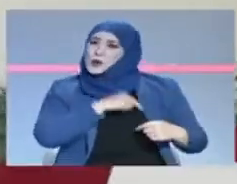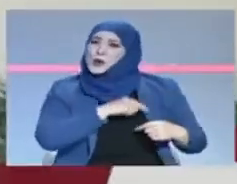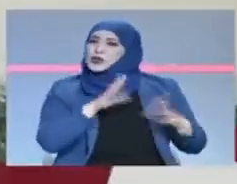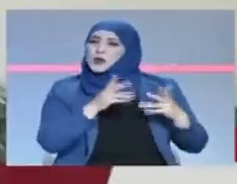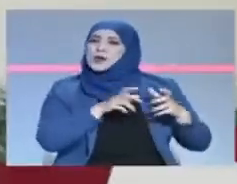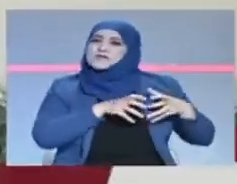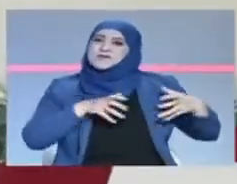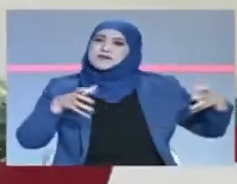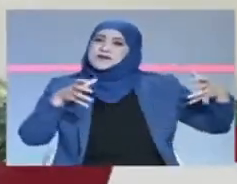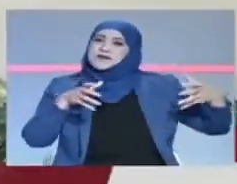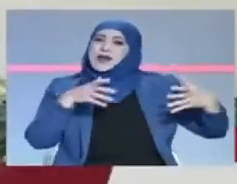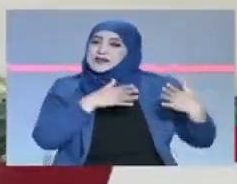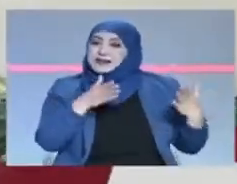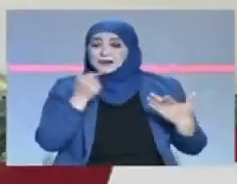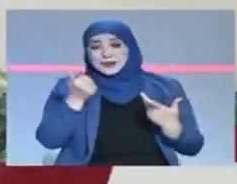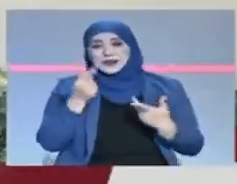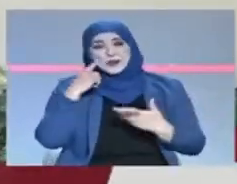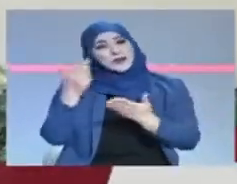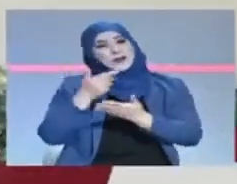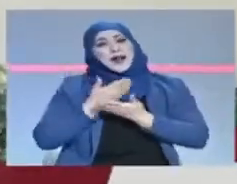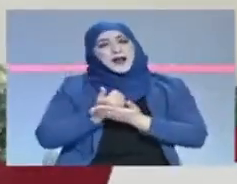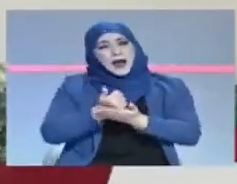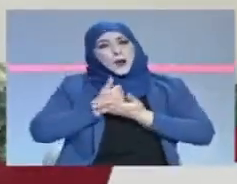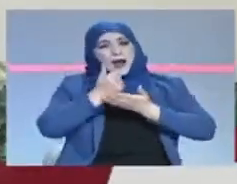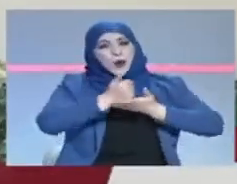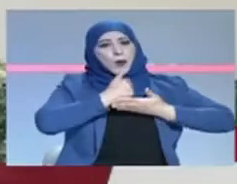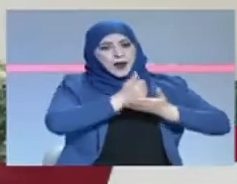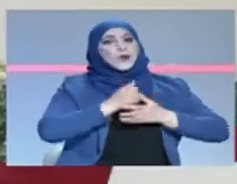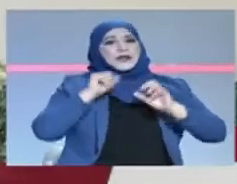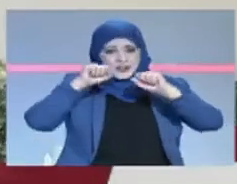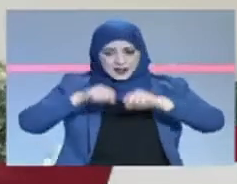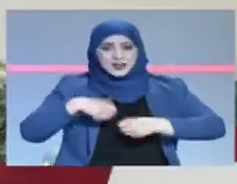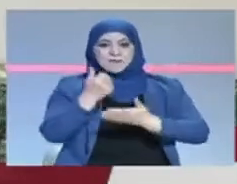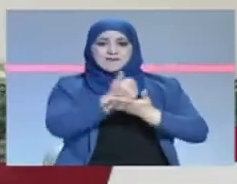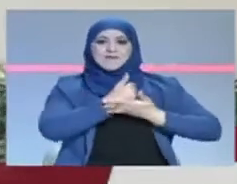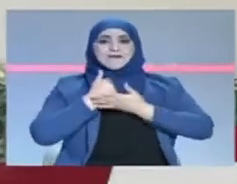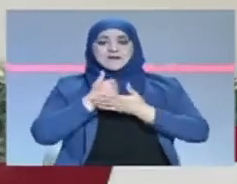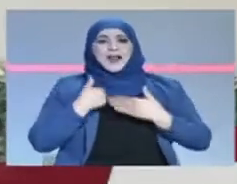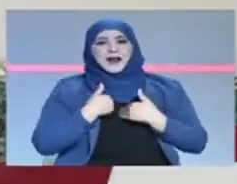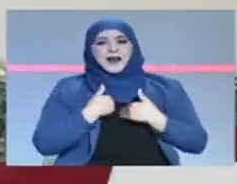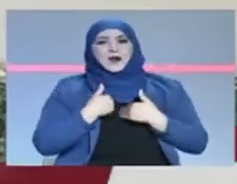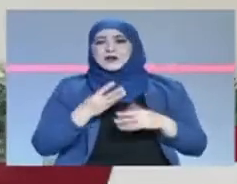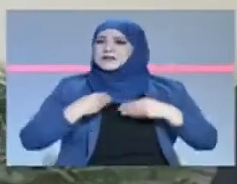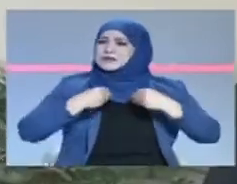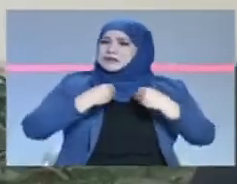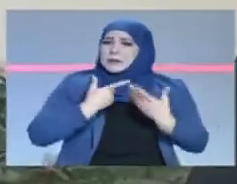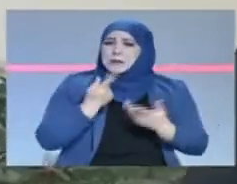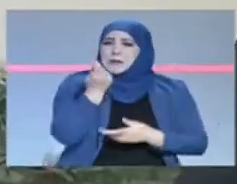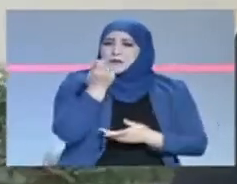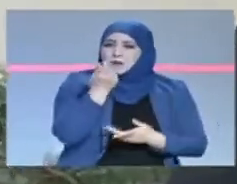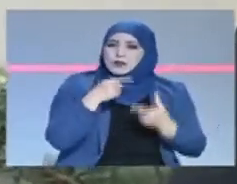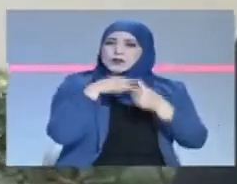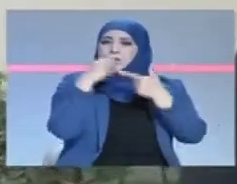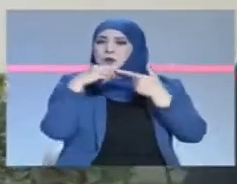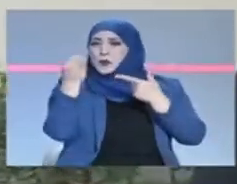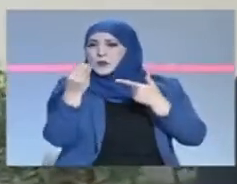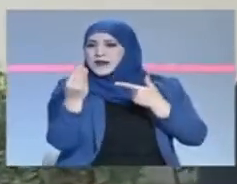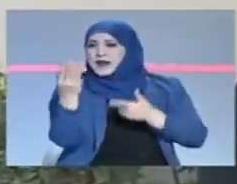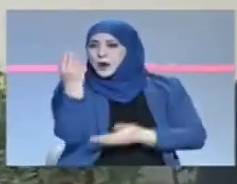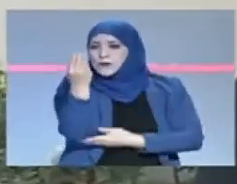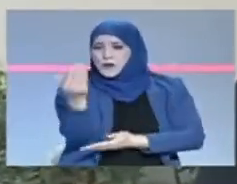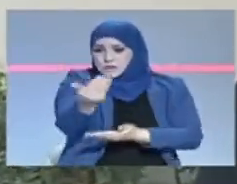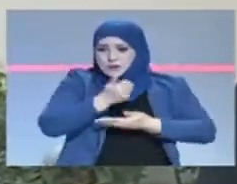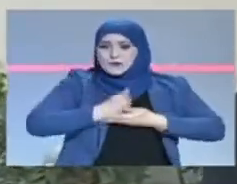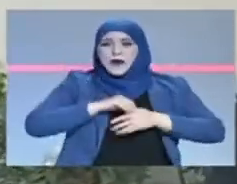الحملة هذه باش نقول كل واحد منا راهو تجم بجست متاعك تبرع متاعك مالي بكفالة الطفل في القرية